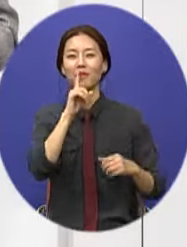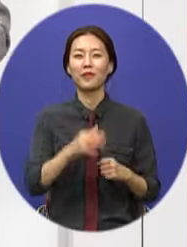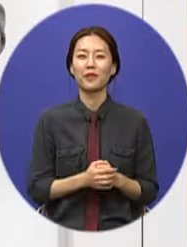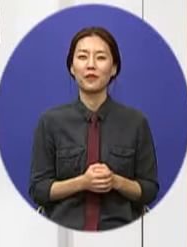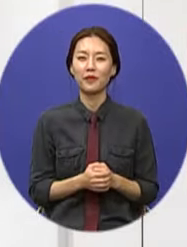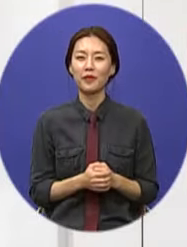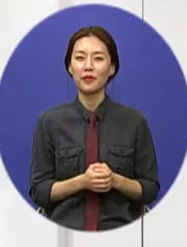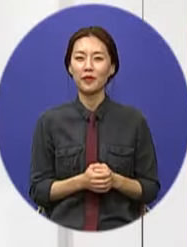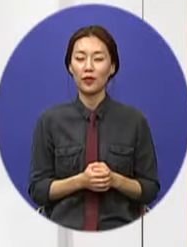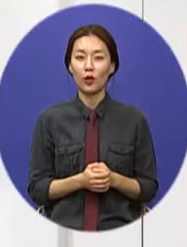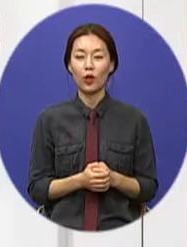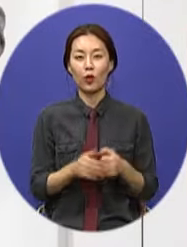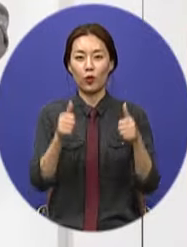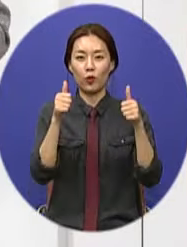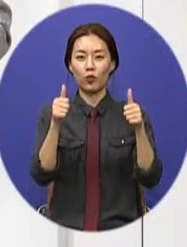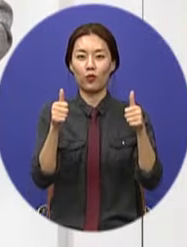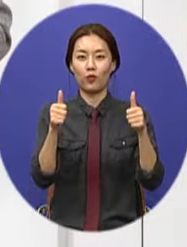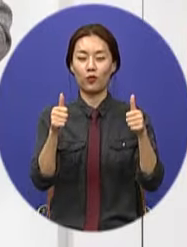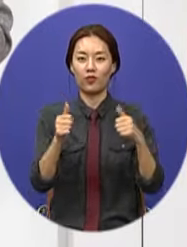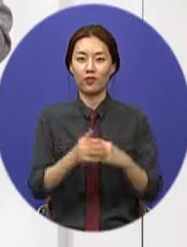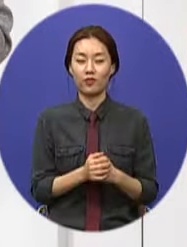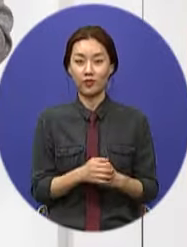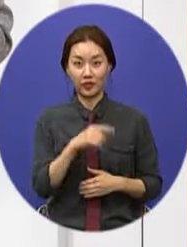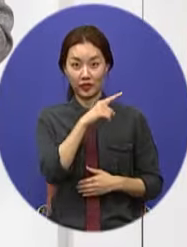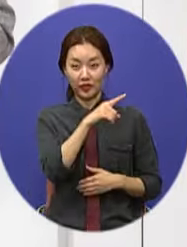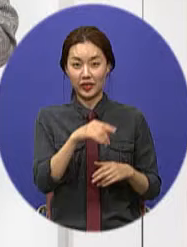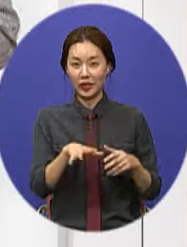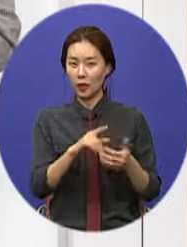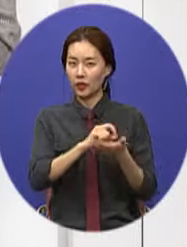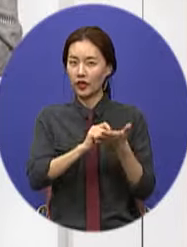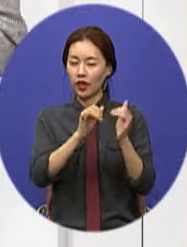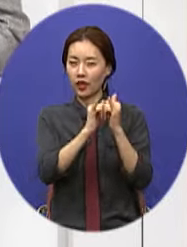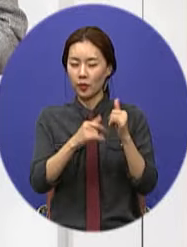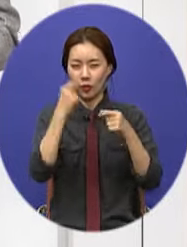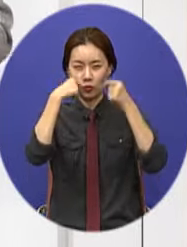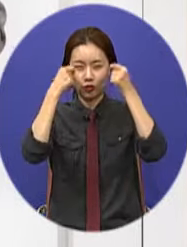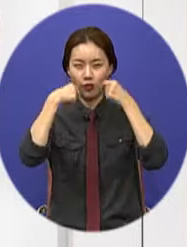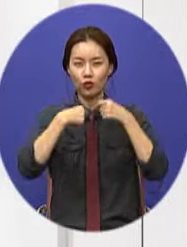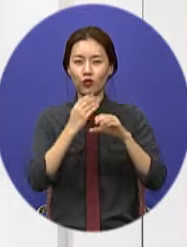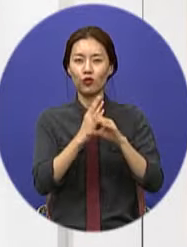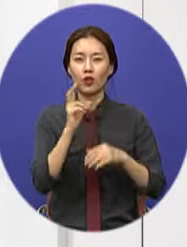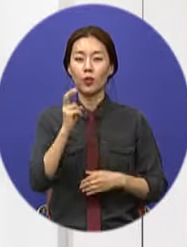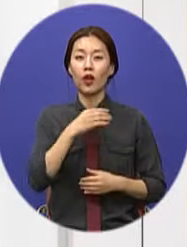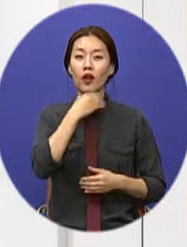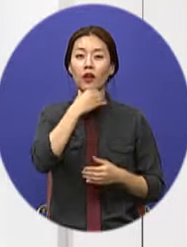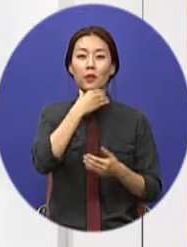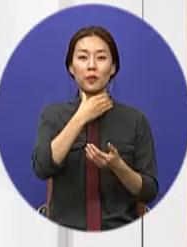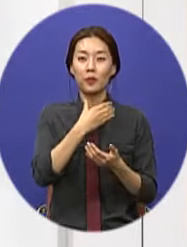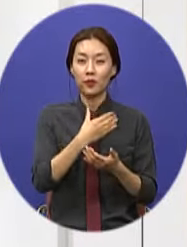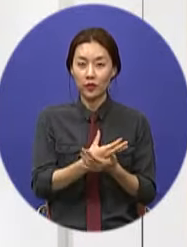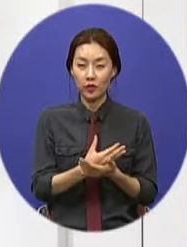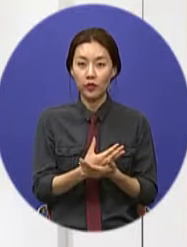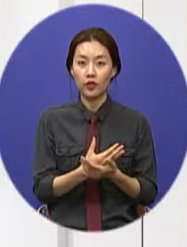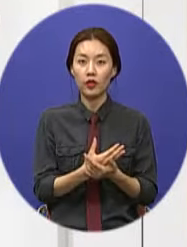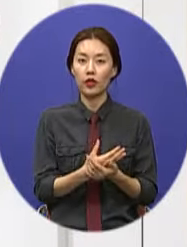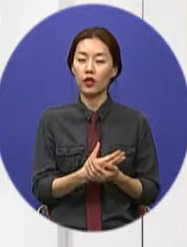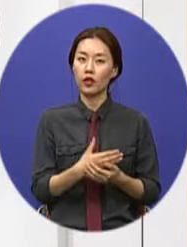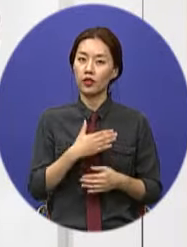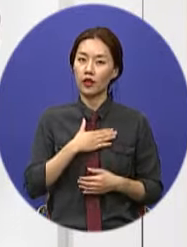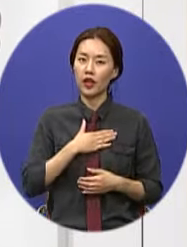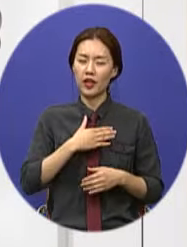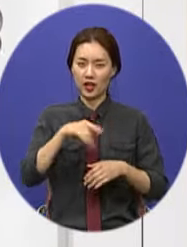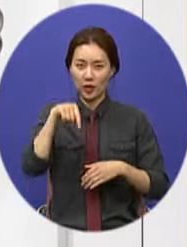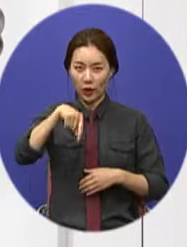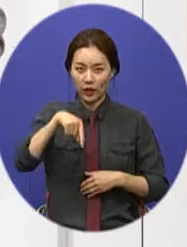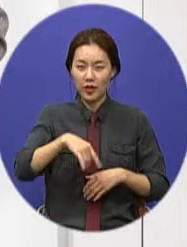어머 세상에! 야. 저 안에서 우리 작가님은 지금 울고 있을 것 같아요. 감동받았다. 아니 이제 하는 내